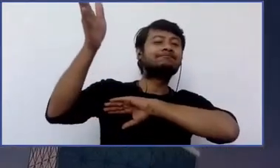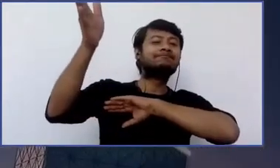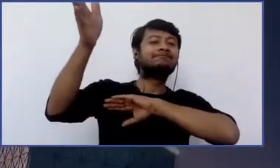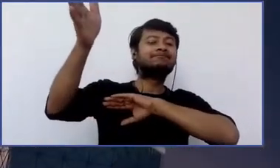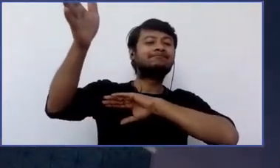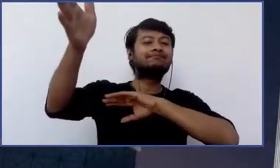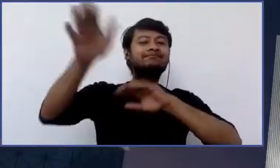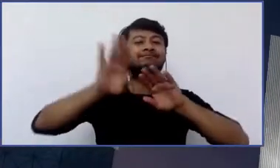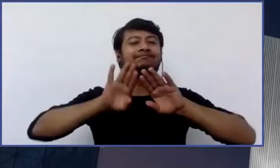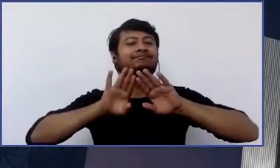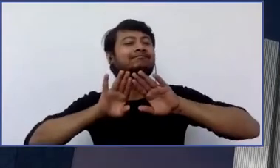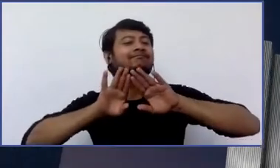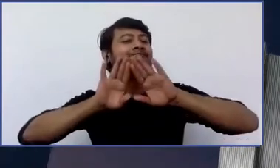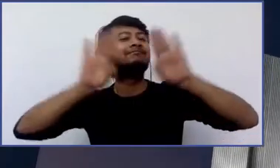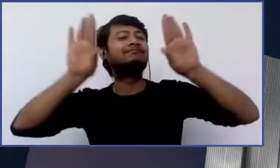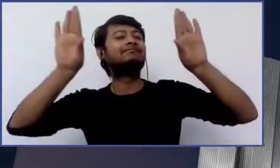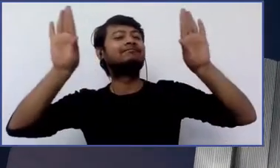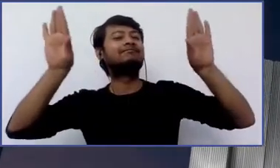आसमां के